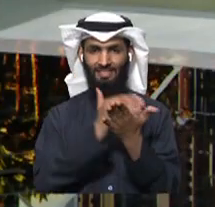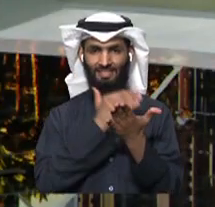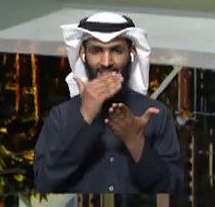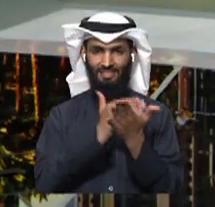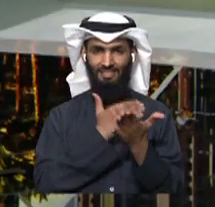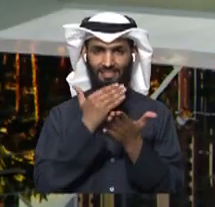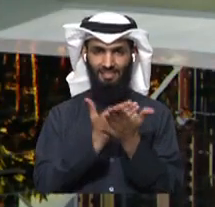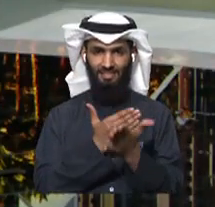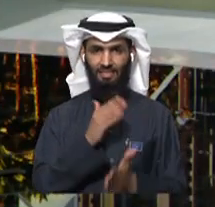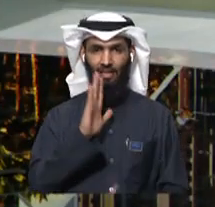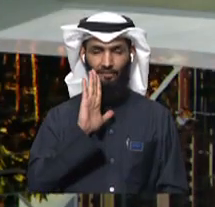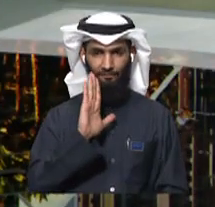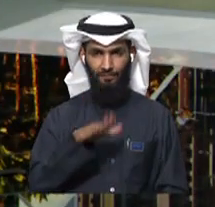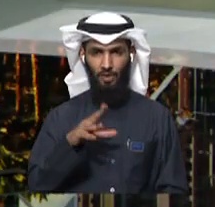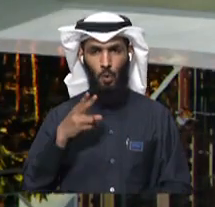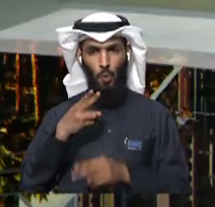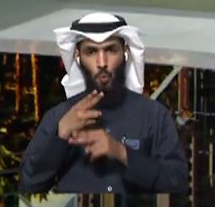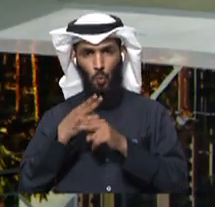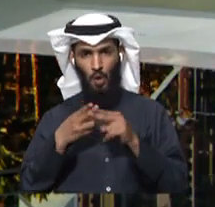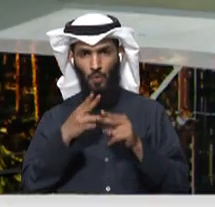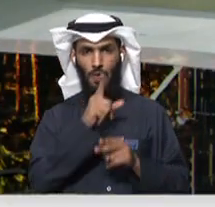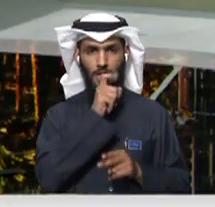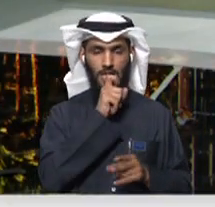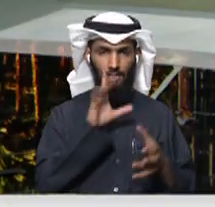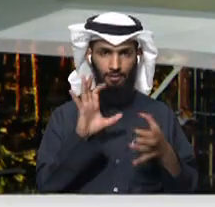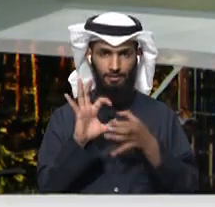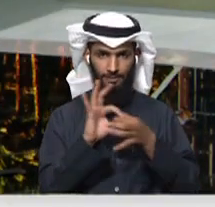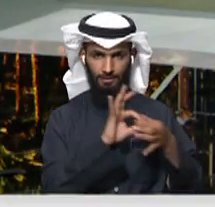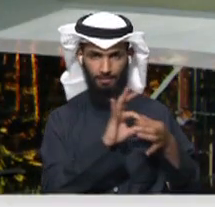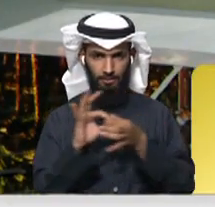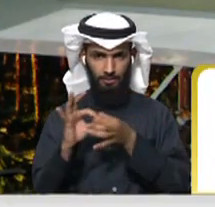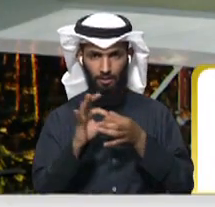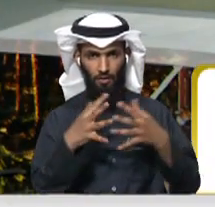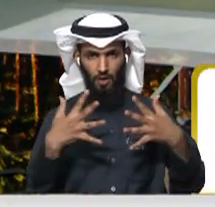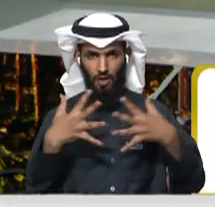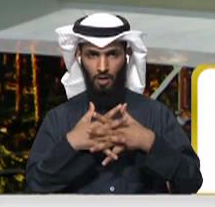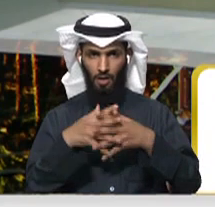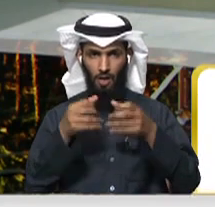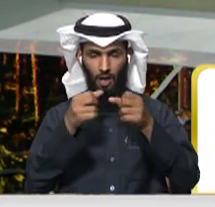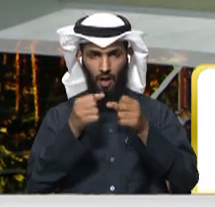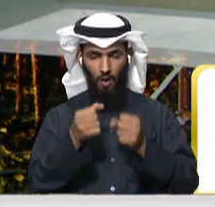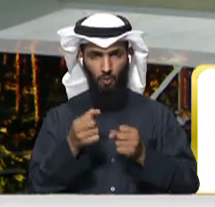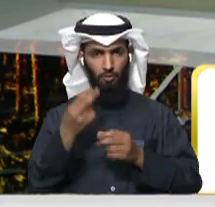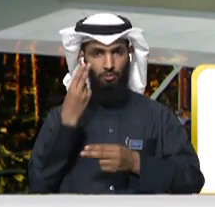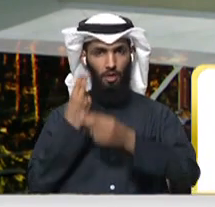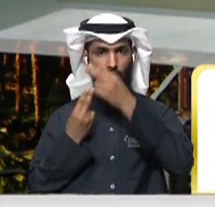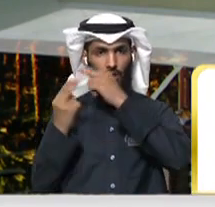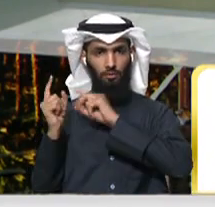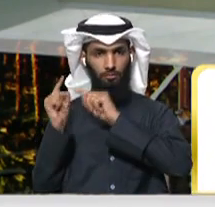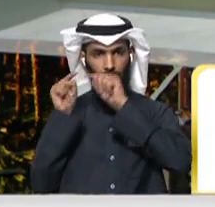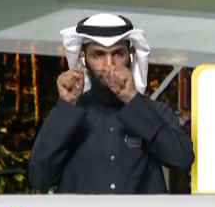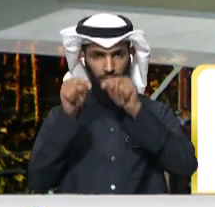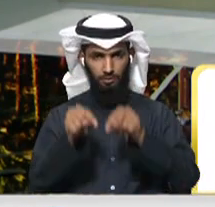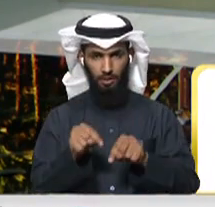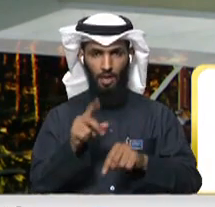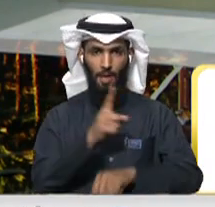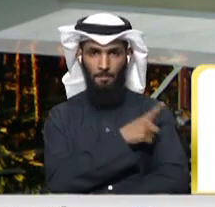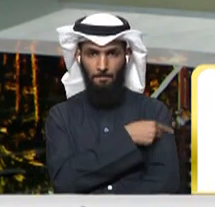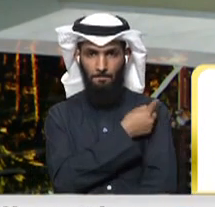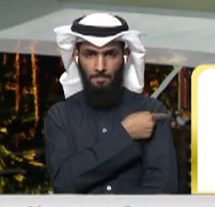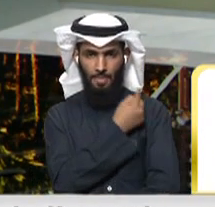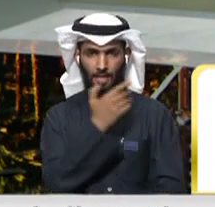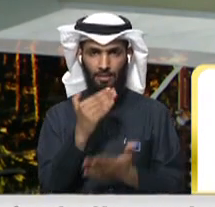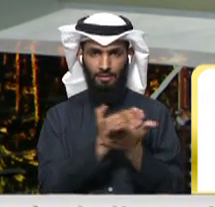تتميز العلاقات الكويتيه القطريه بشركات متينه على مر العقود ومن ابرزها على الصعيد الاقتصادي